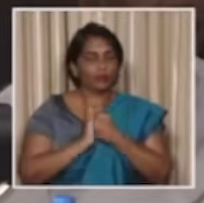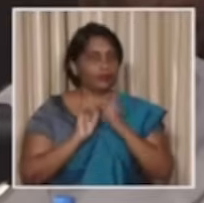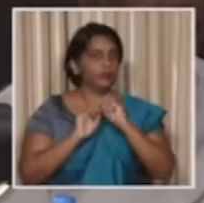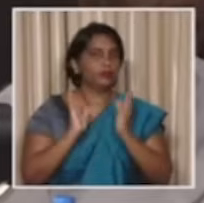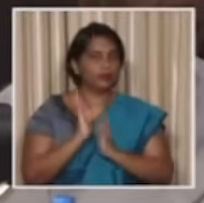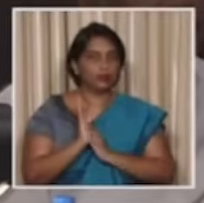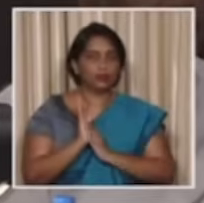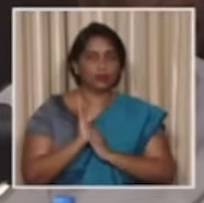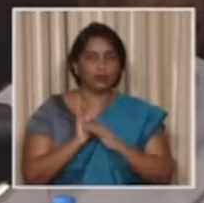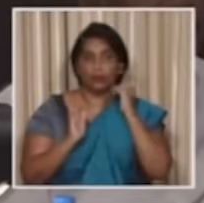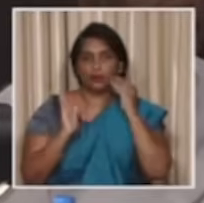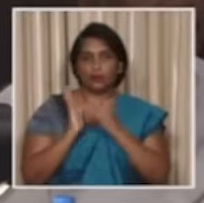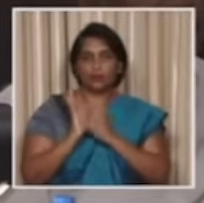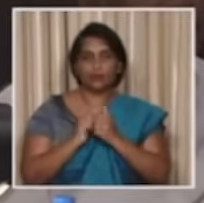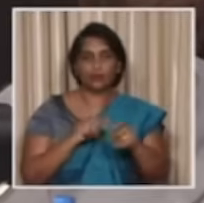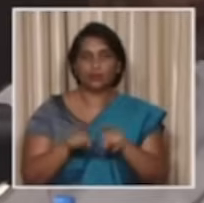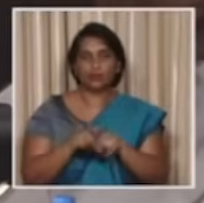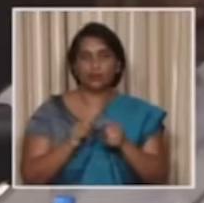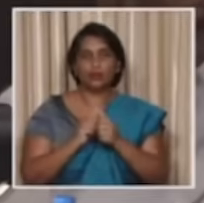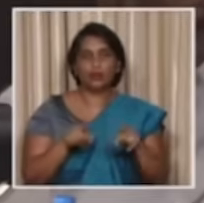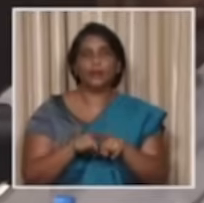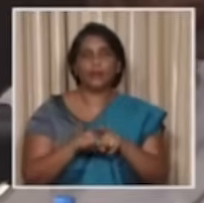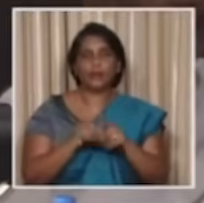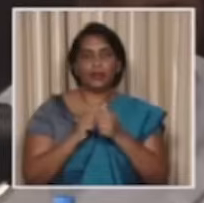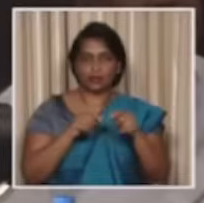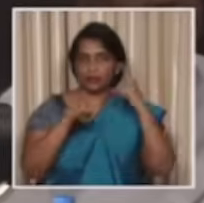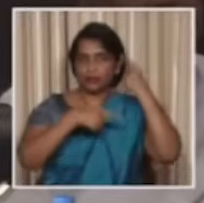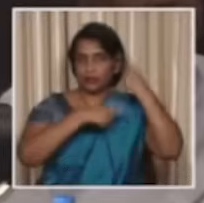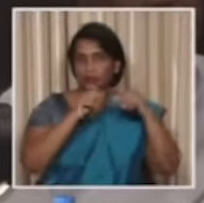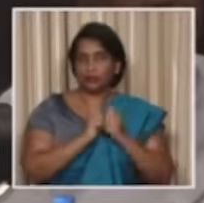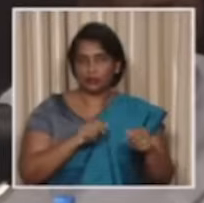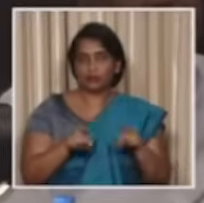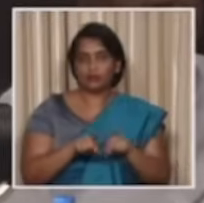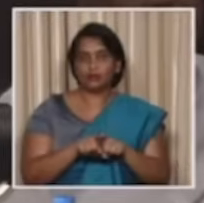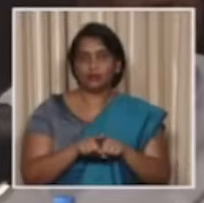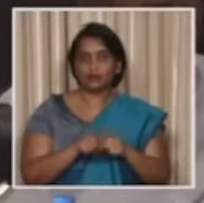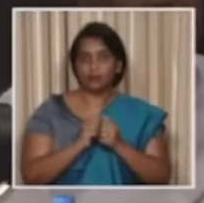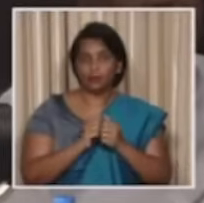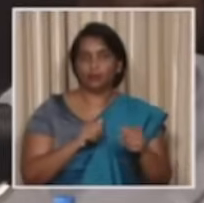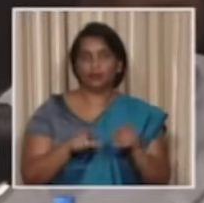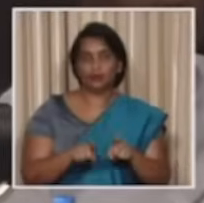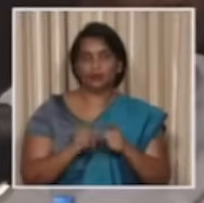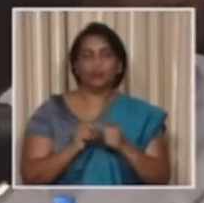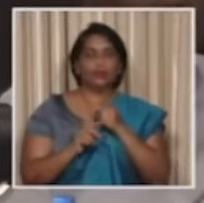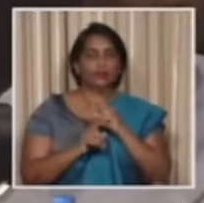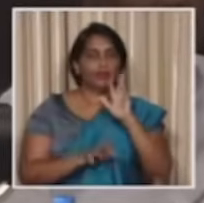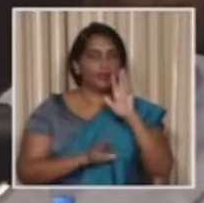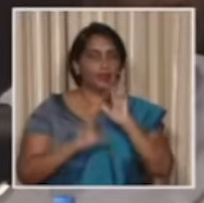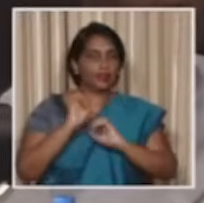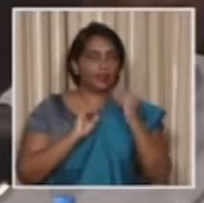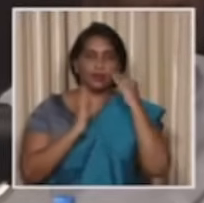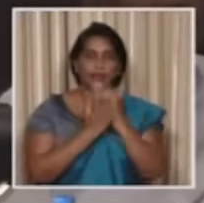කරනවා ගරු අගමැතිතුමා අපි කැමති මේ පාර්ලිමේන්තුවට මේ යෝජනාව අරන් එන්න. 9%ක් ලැබිලා වැඩක්